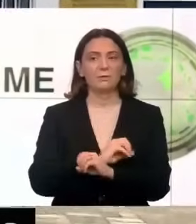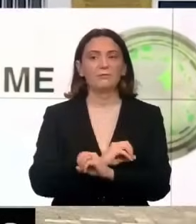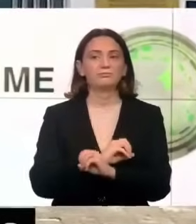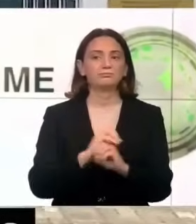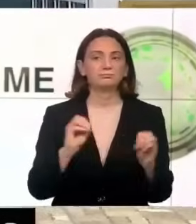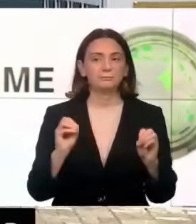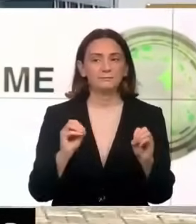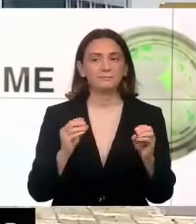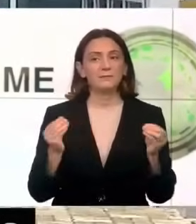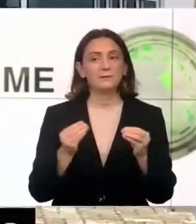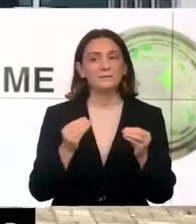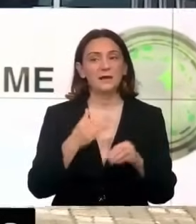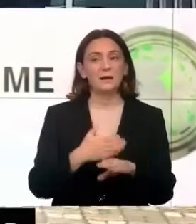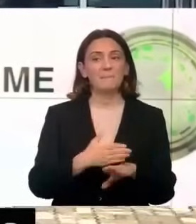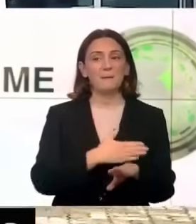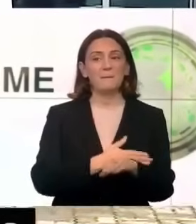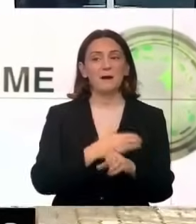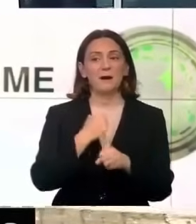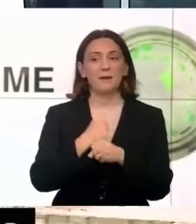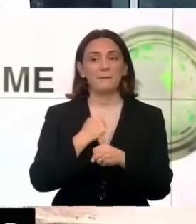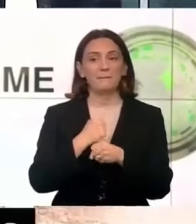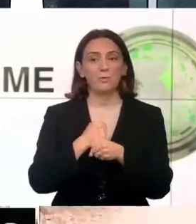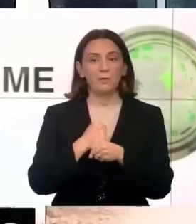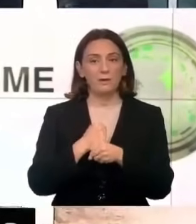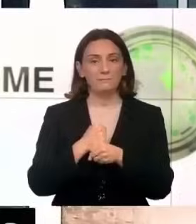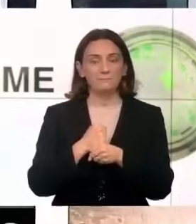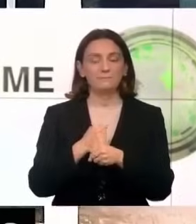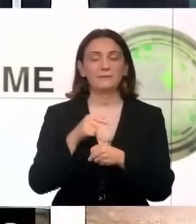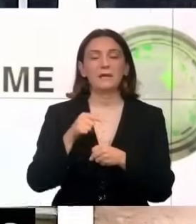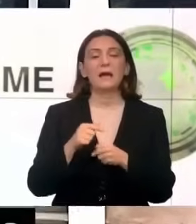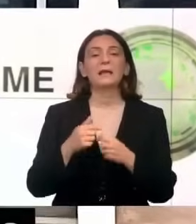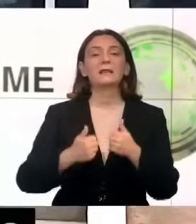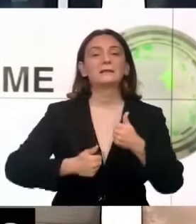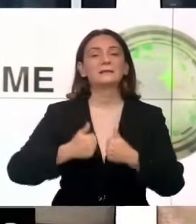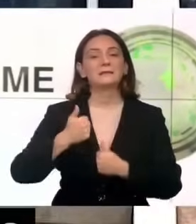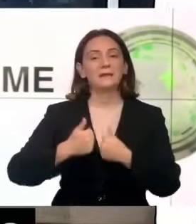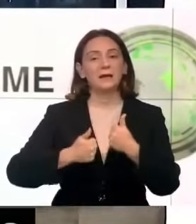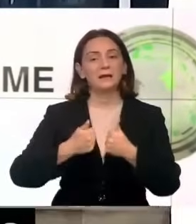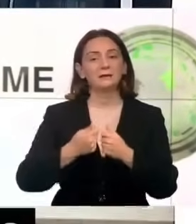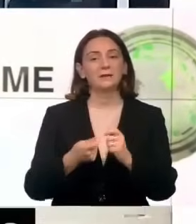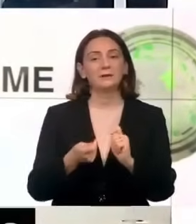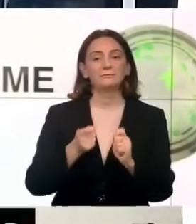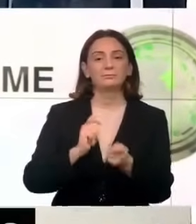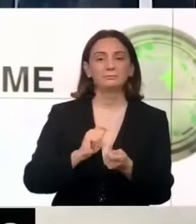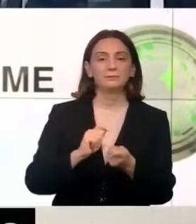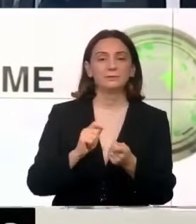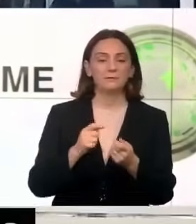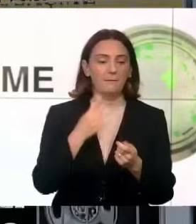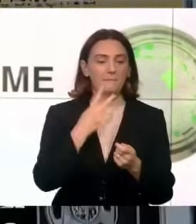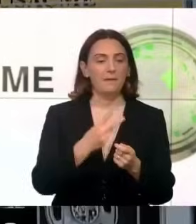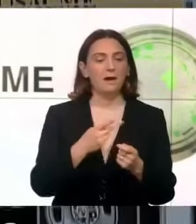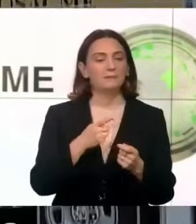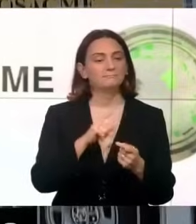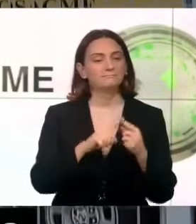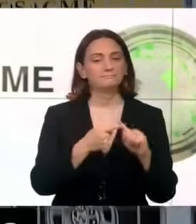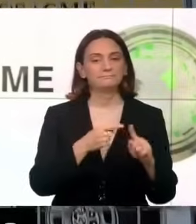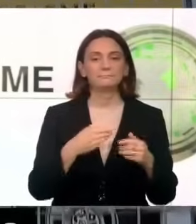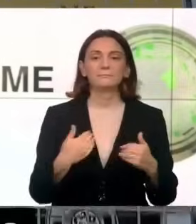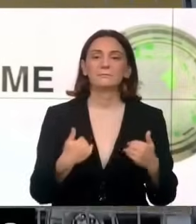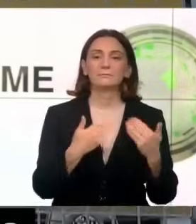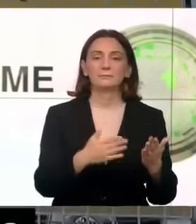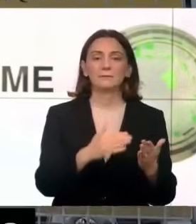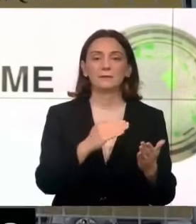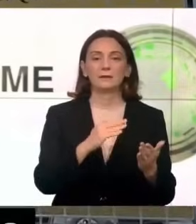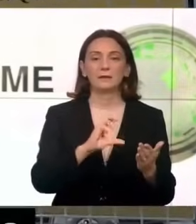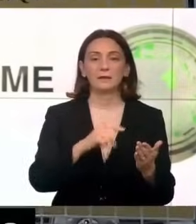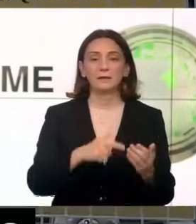pandehur të ligjvënësit i kallëzuar nga kontrolli i lartë i shtetit. Çështja që u hetua nga prokuroria Dorina Bejko ishte ajo e rikonstruksionit të